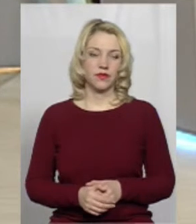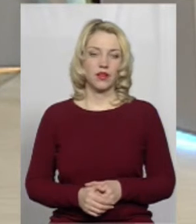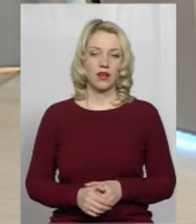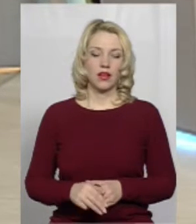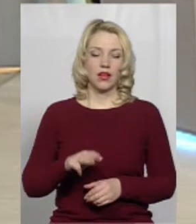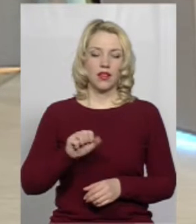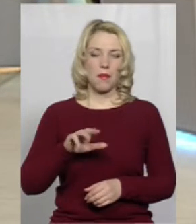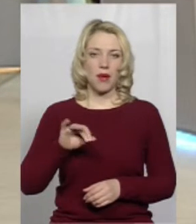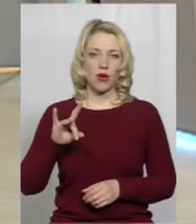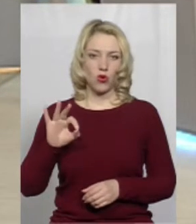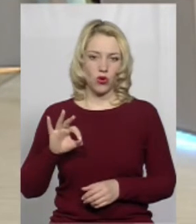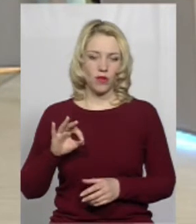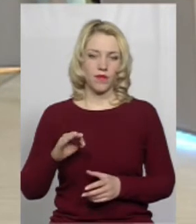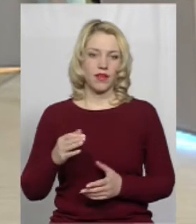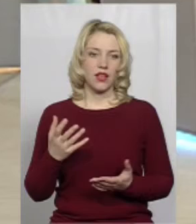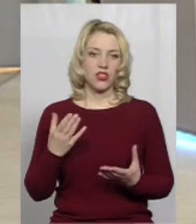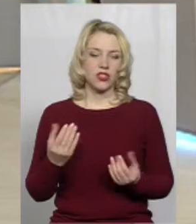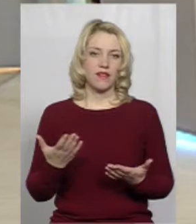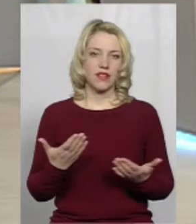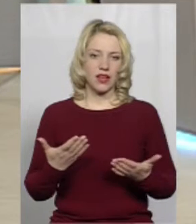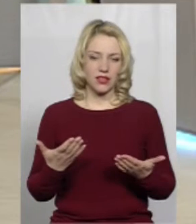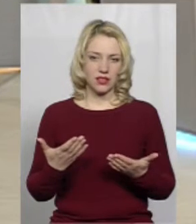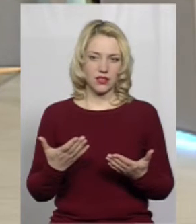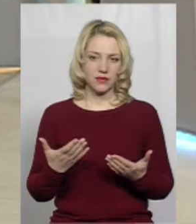Пані Тамаро, а ще яких